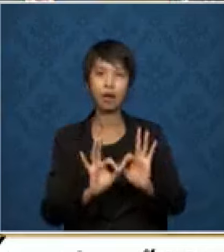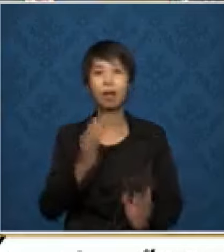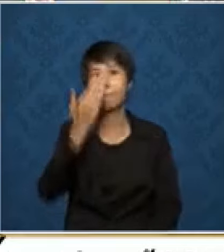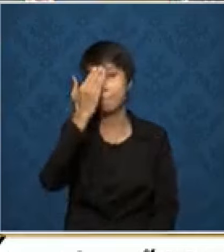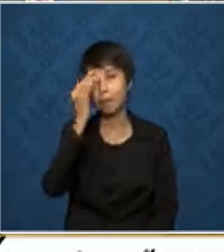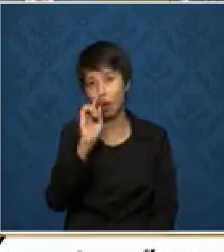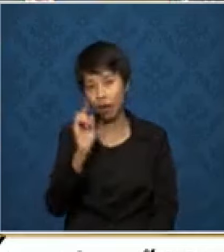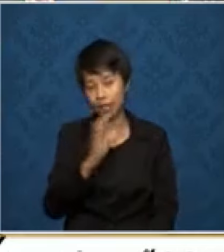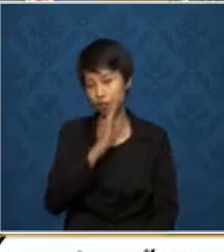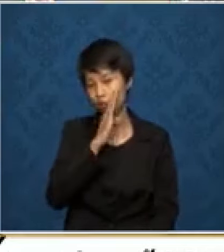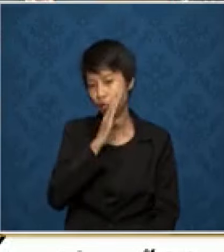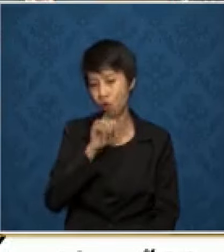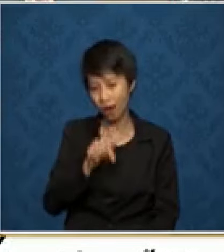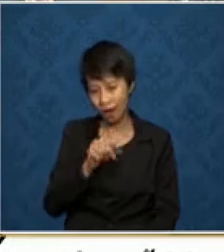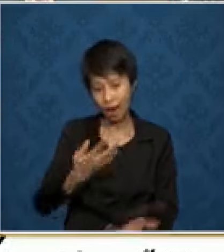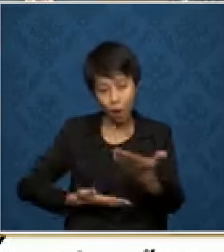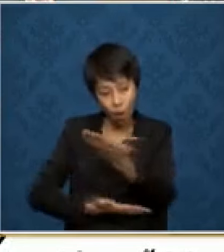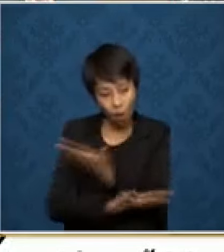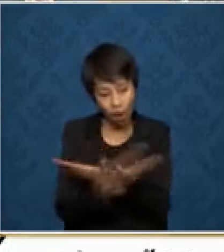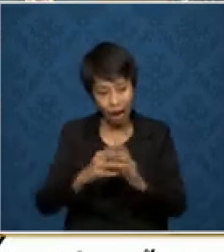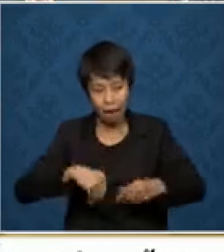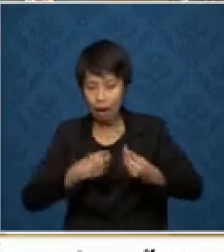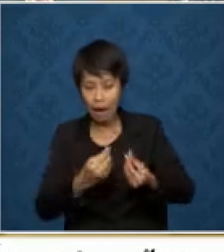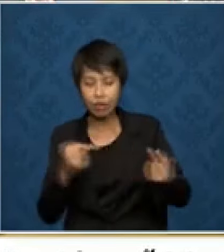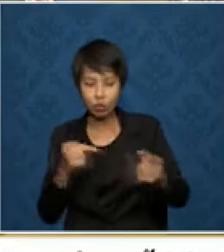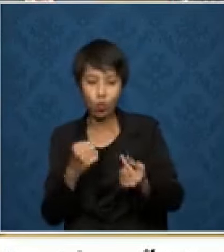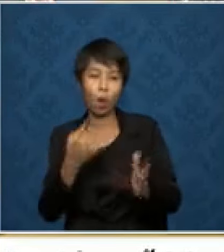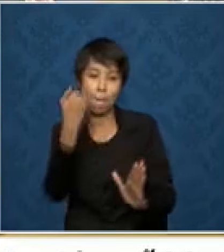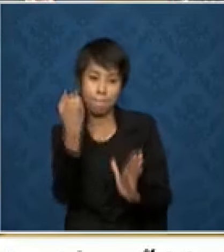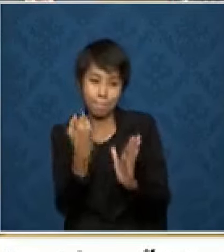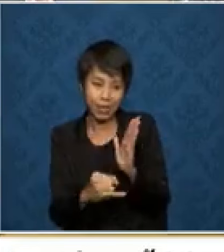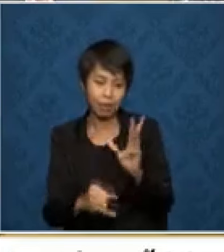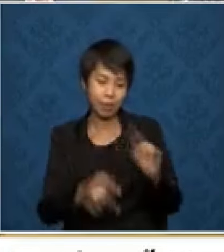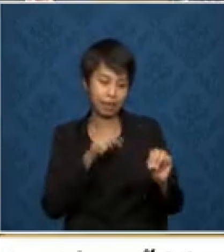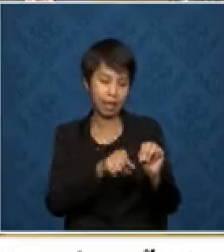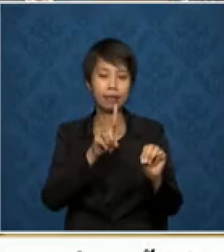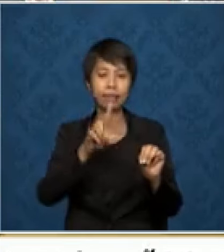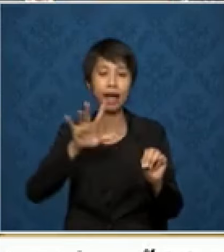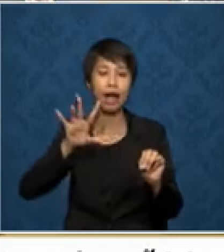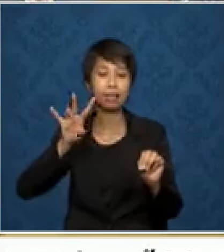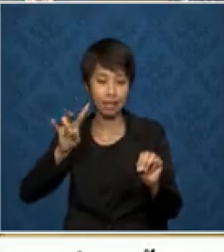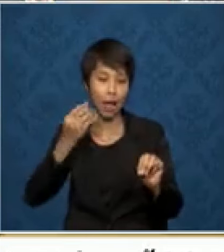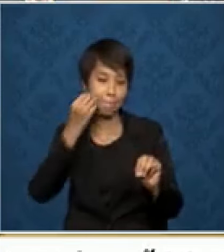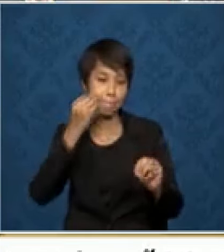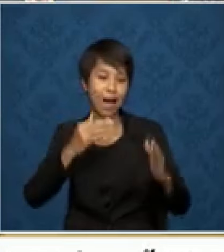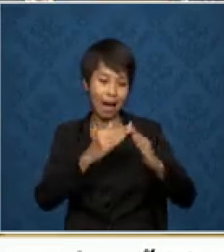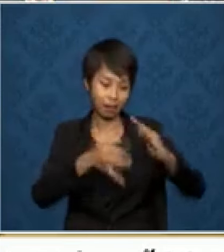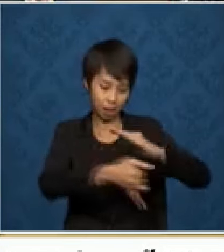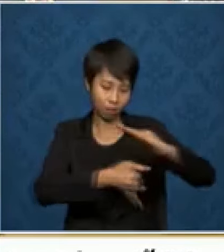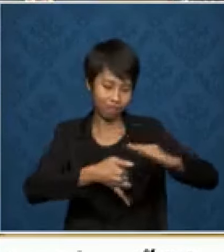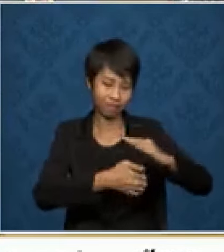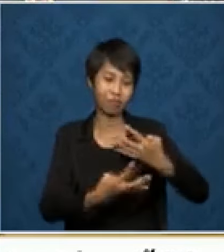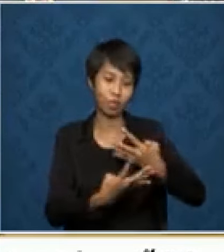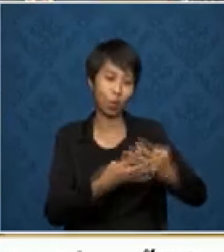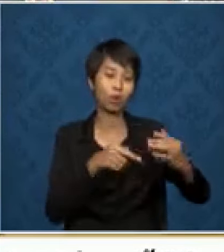ถ้าเปิดโอกาสให้นักโทษคดีทุจริตมาตรา 157ไปติดคุกที่บ้านได้มันเท่ากับรัฐบาล